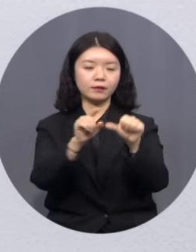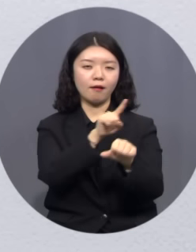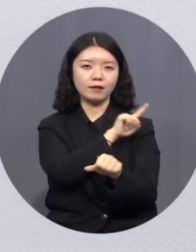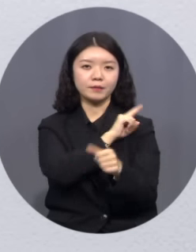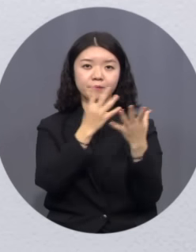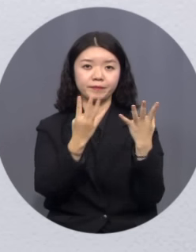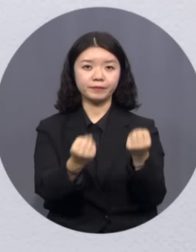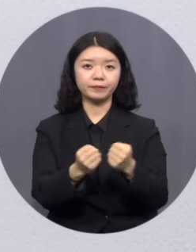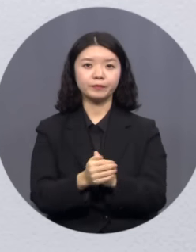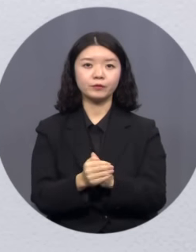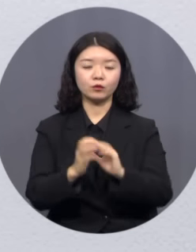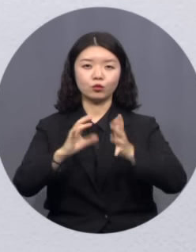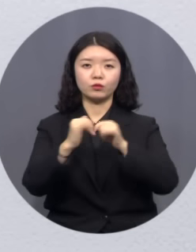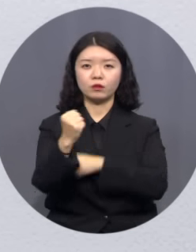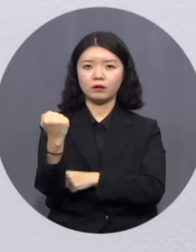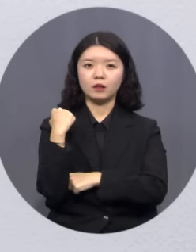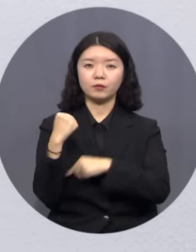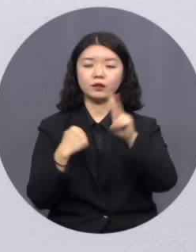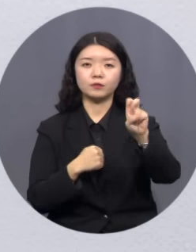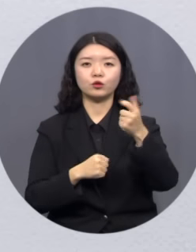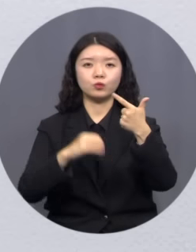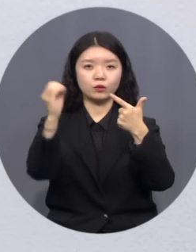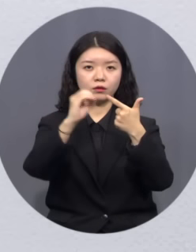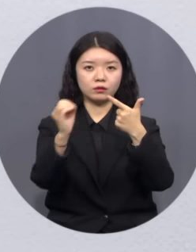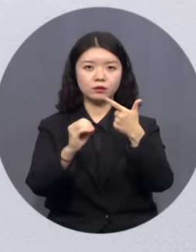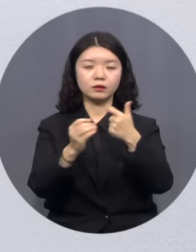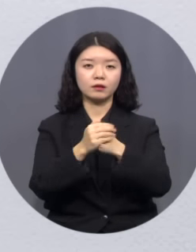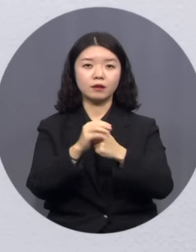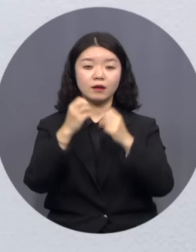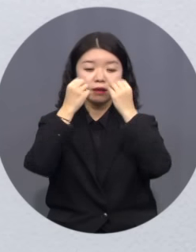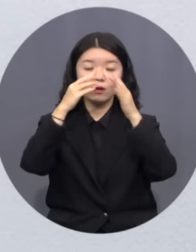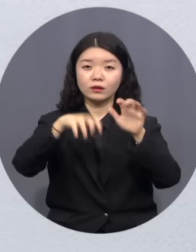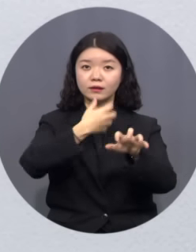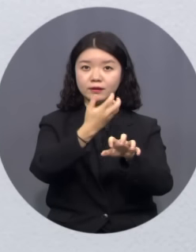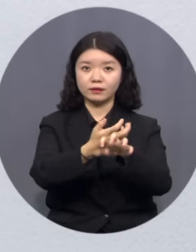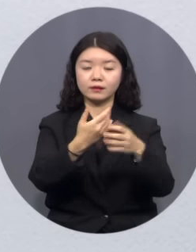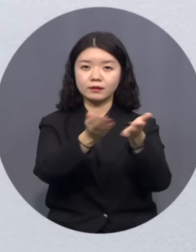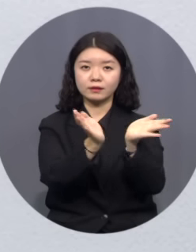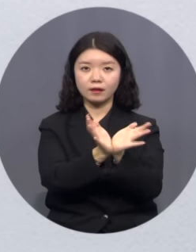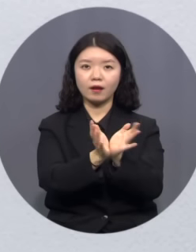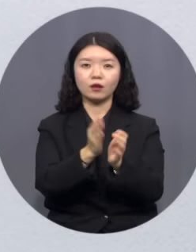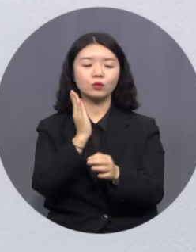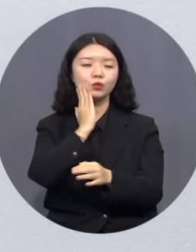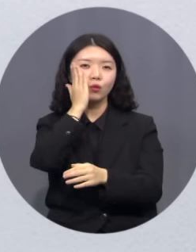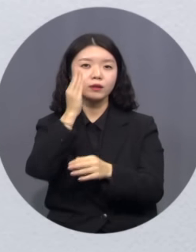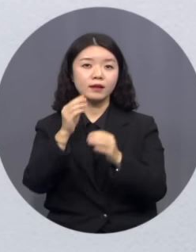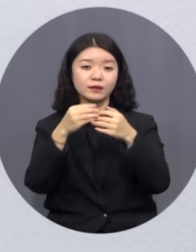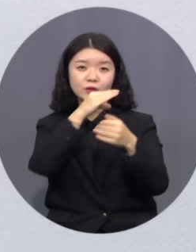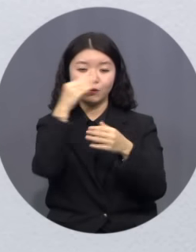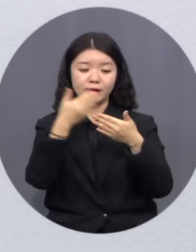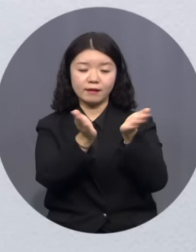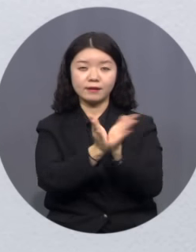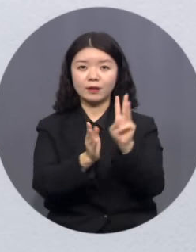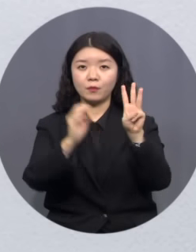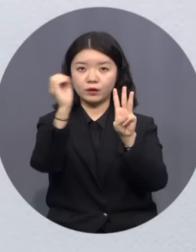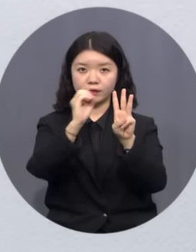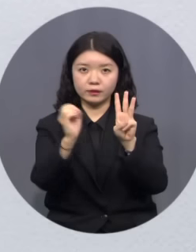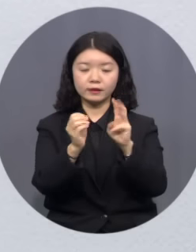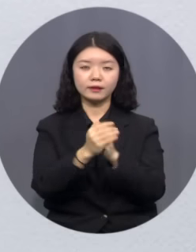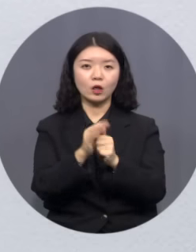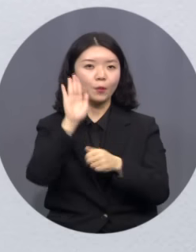높았고 국민의 힘 26% 개혁신당 3% 녹색 정의당 3%